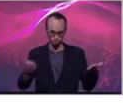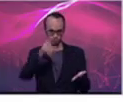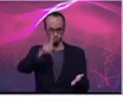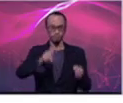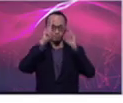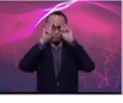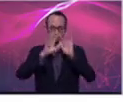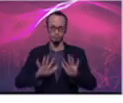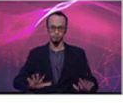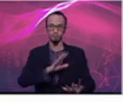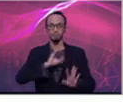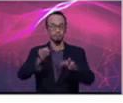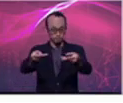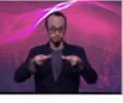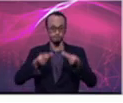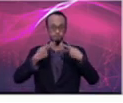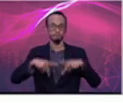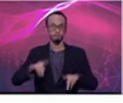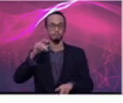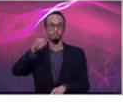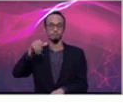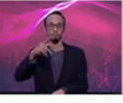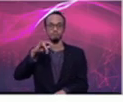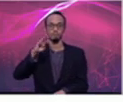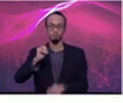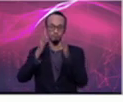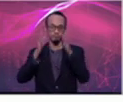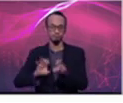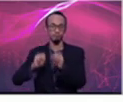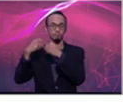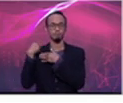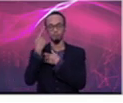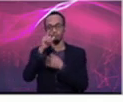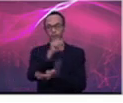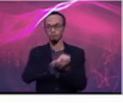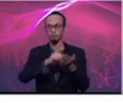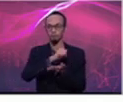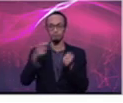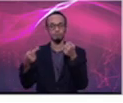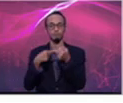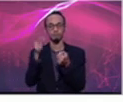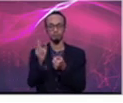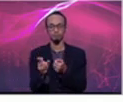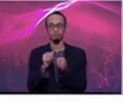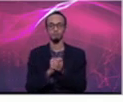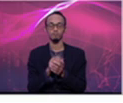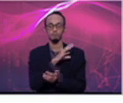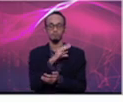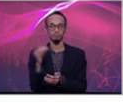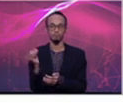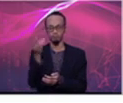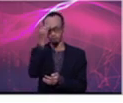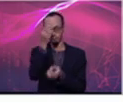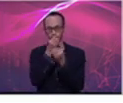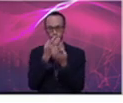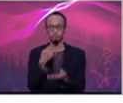bertenang dan memberikan ruang kepada jakim dan pihak berkuasa untuk melakukan siasatan terhadap dakwaan ini tambah Datuk Dr Dr Mohamad Naim